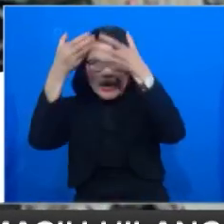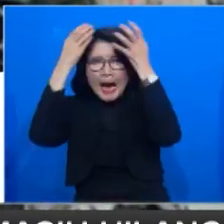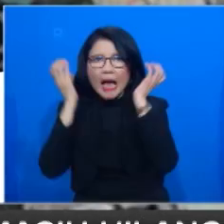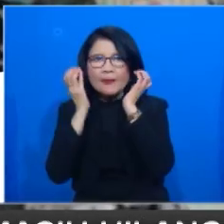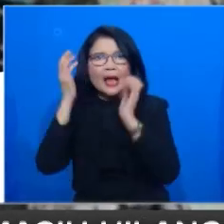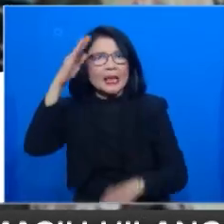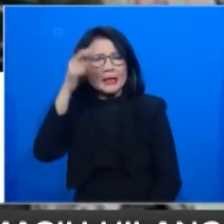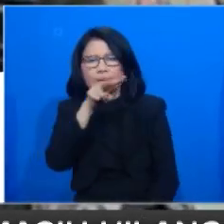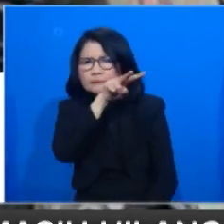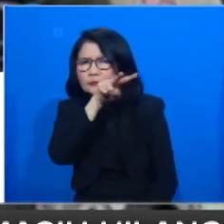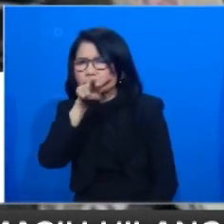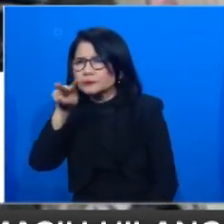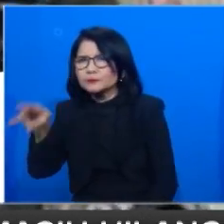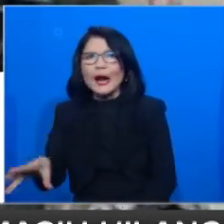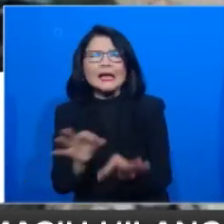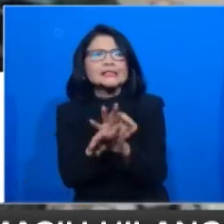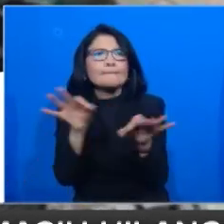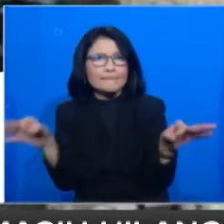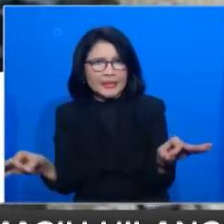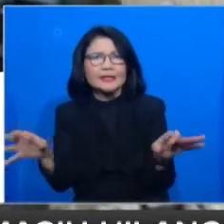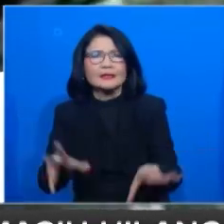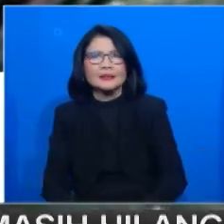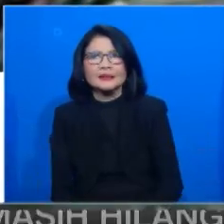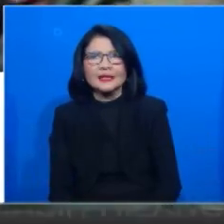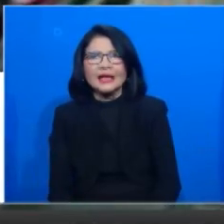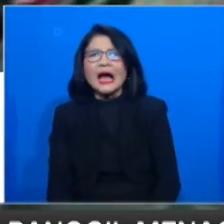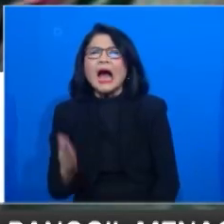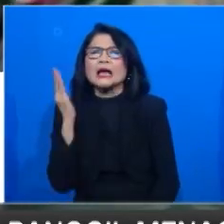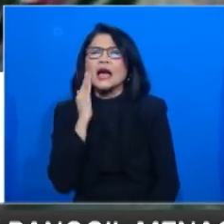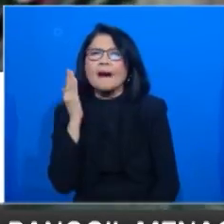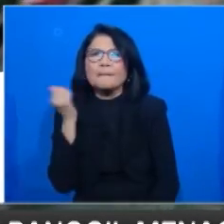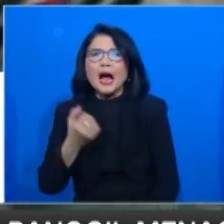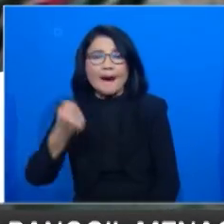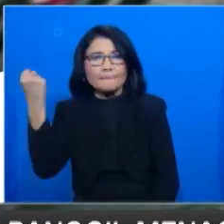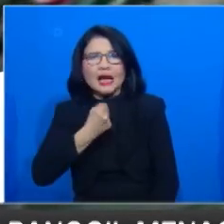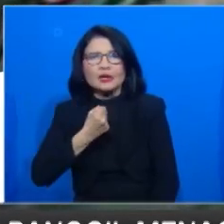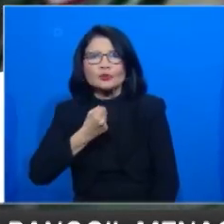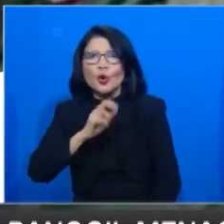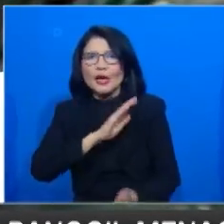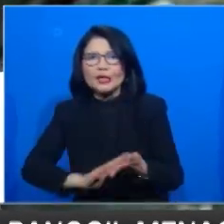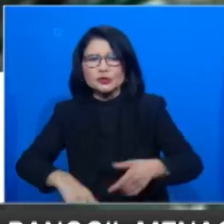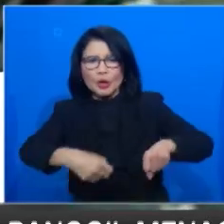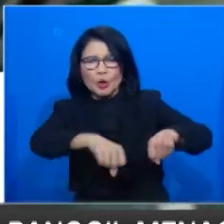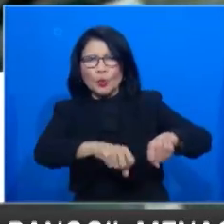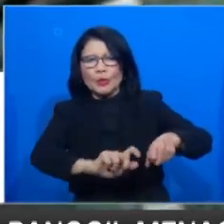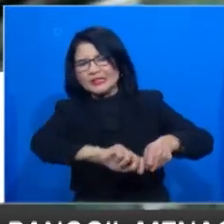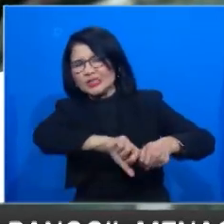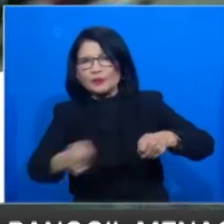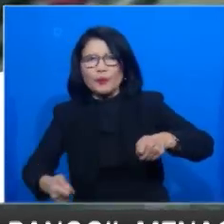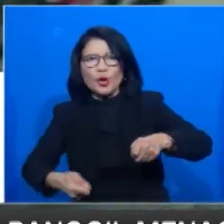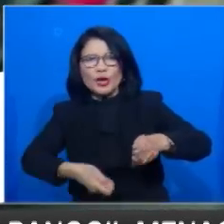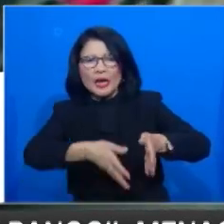ini memantau situasi sebelum beraksi. Dengan mudah, pelaku langsung menjebol kunci motor dan membawa kabur